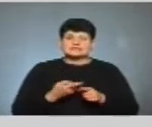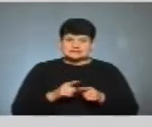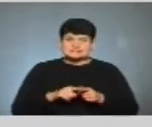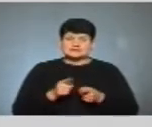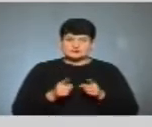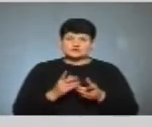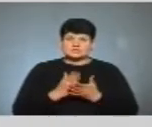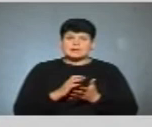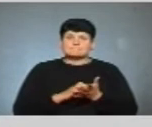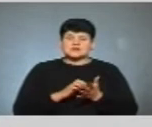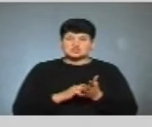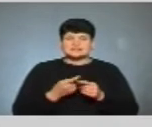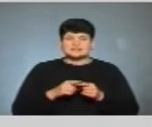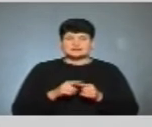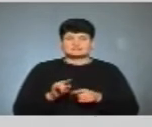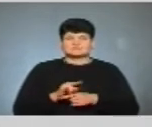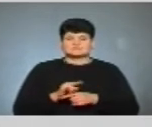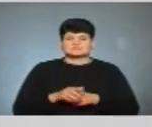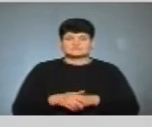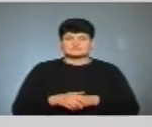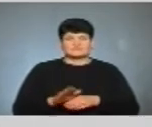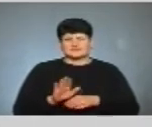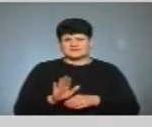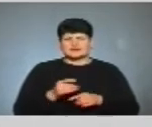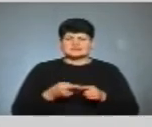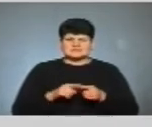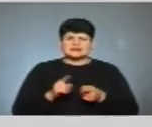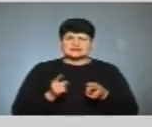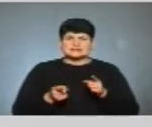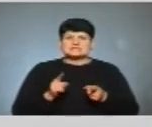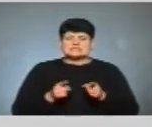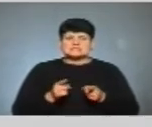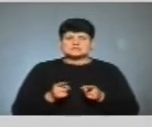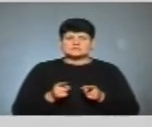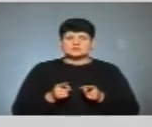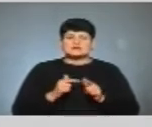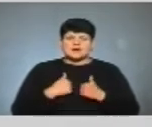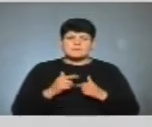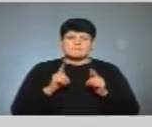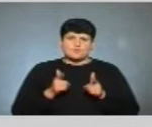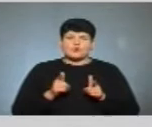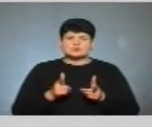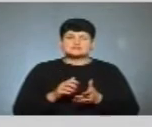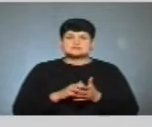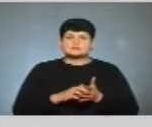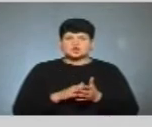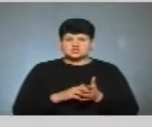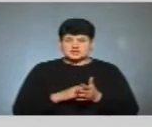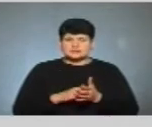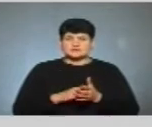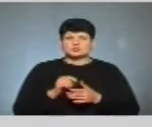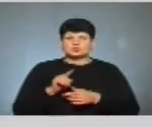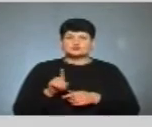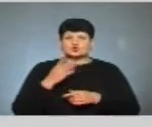є причини, чи це просто відмовки? Ні, це дійсно, я би погодився з цими причинами, тому що коли